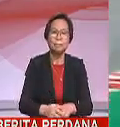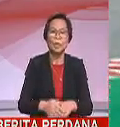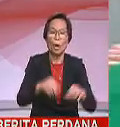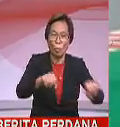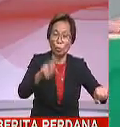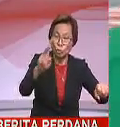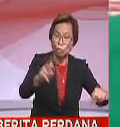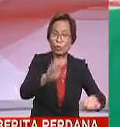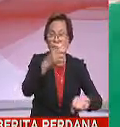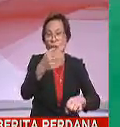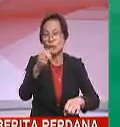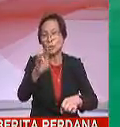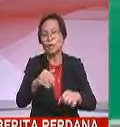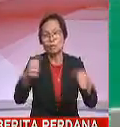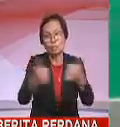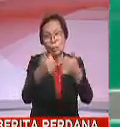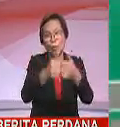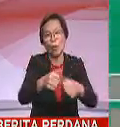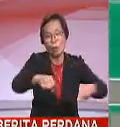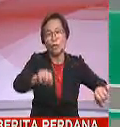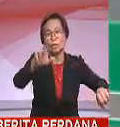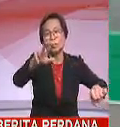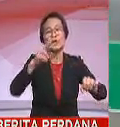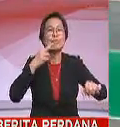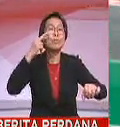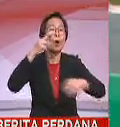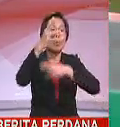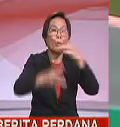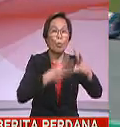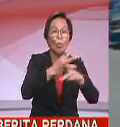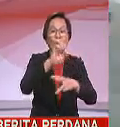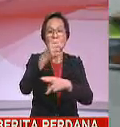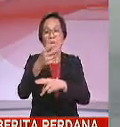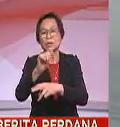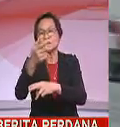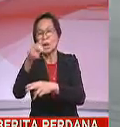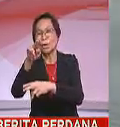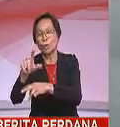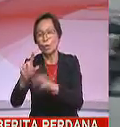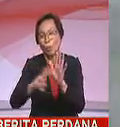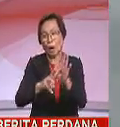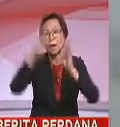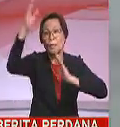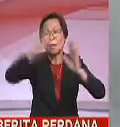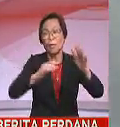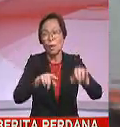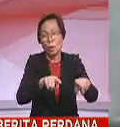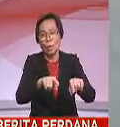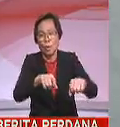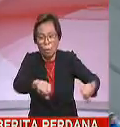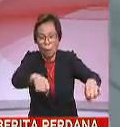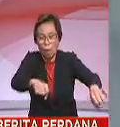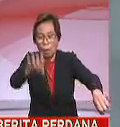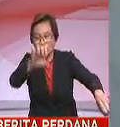Syarifuddin Azman yang menyertai kejuaraan Moto3 remaja dunia menyukai Muhammad Syahrul Syahrul mewakili negara dalam saingan